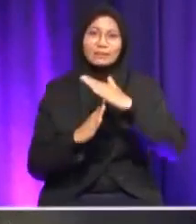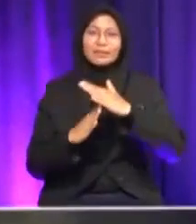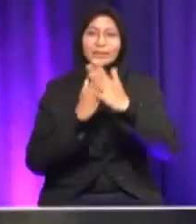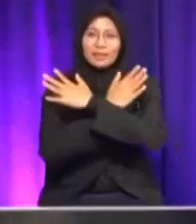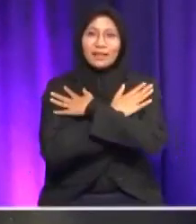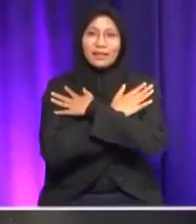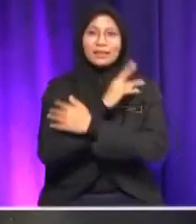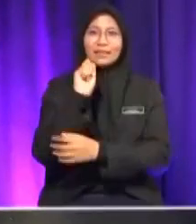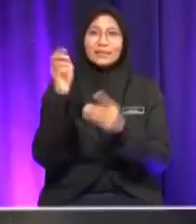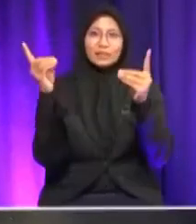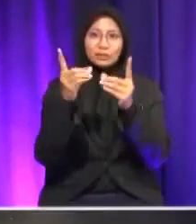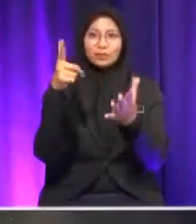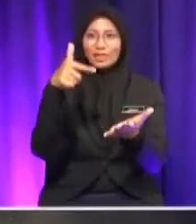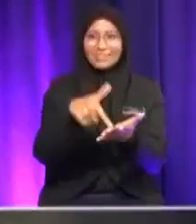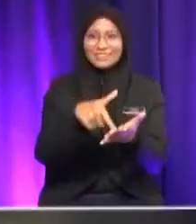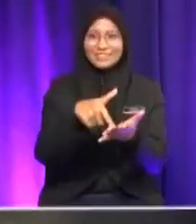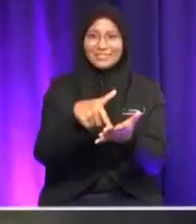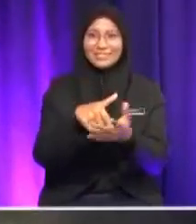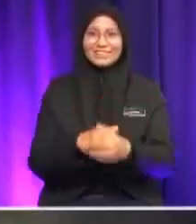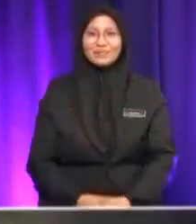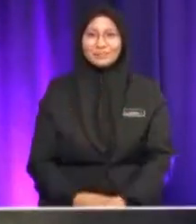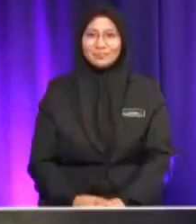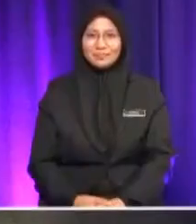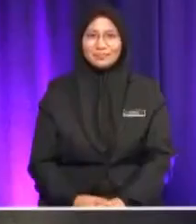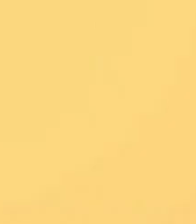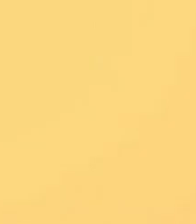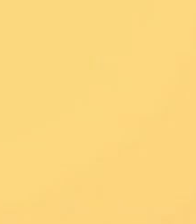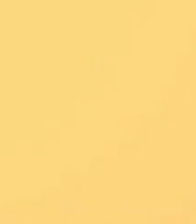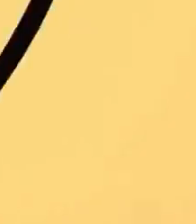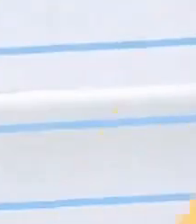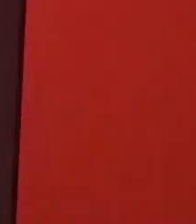ini. Amalan berjimat cermat menjamin masa hadapan.